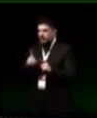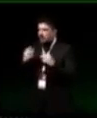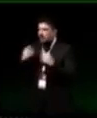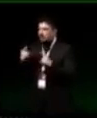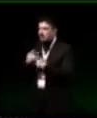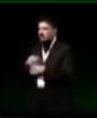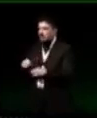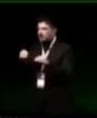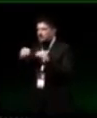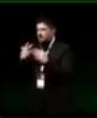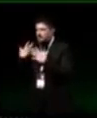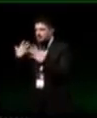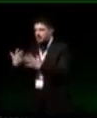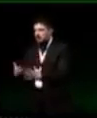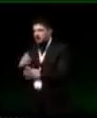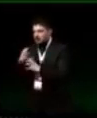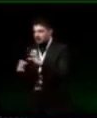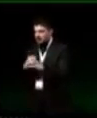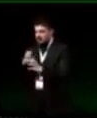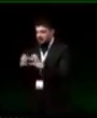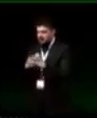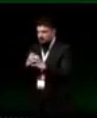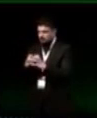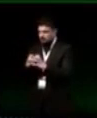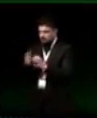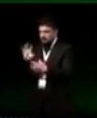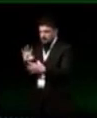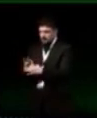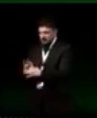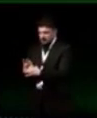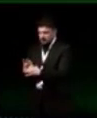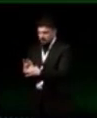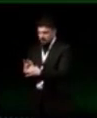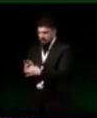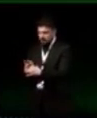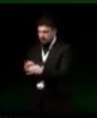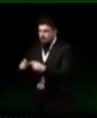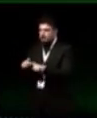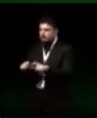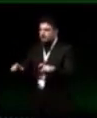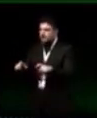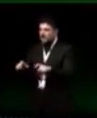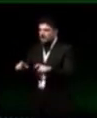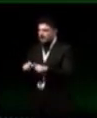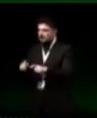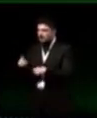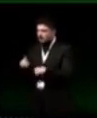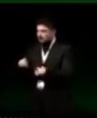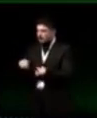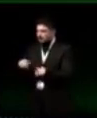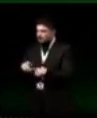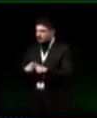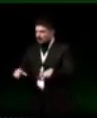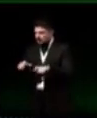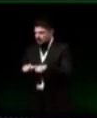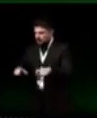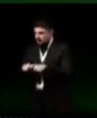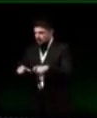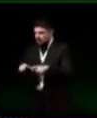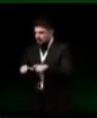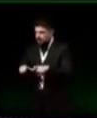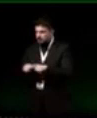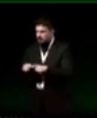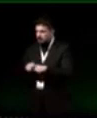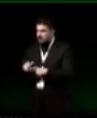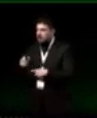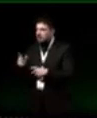crisi. Paribas, una delle più importanti banche francesi, l'8 di agosto al mattino comunica di aver